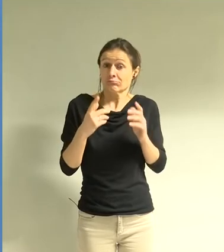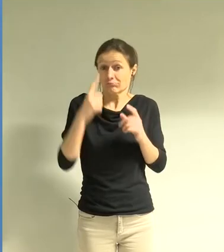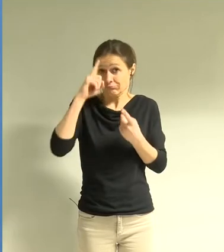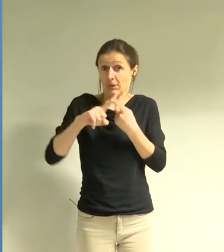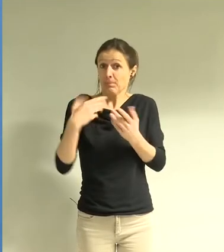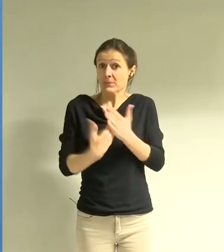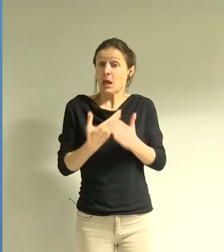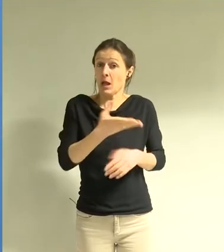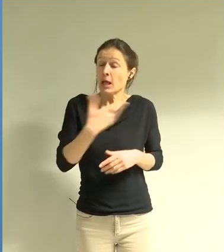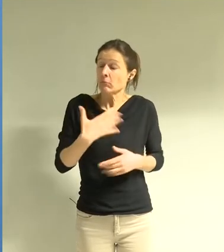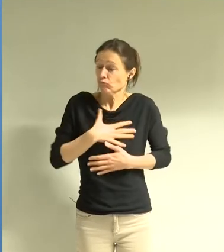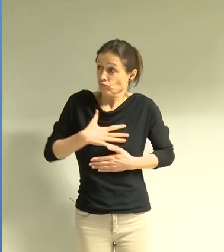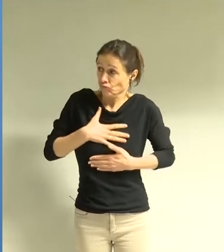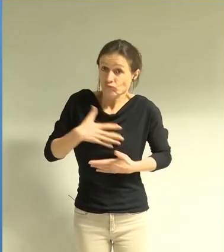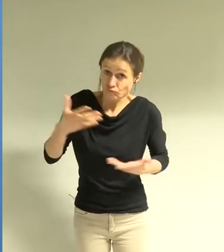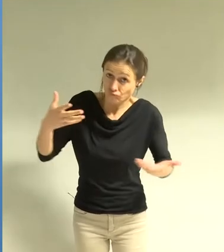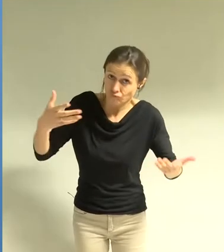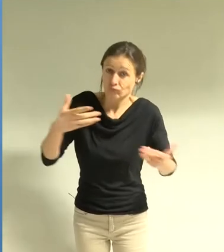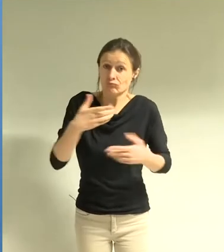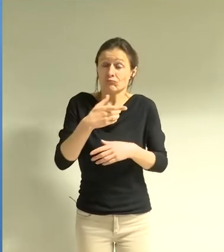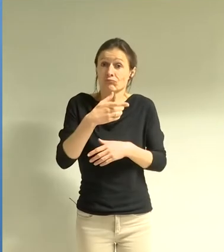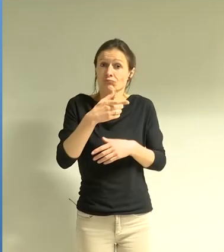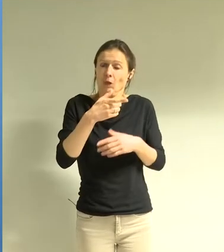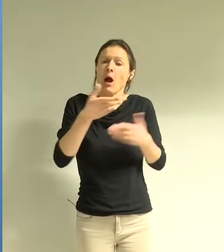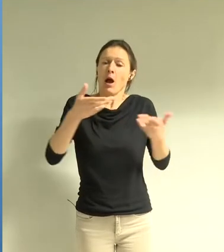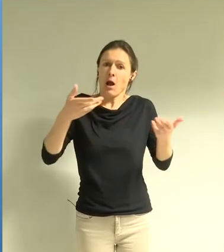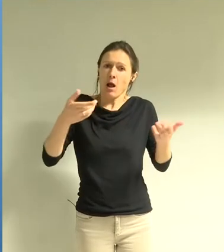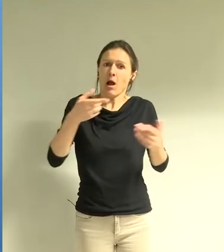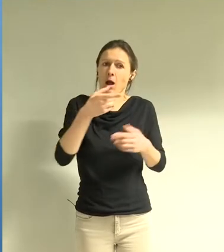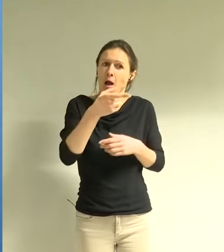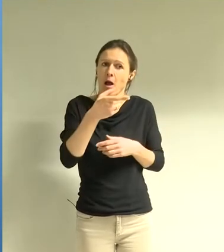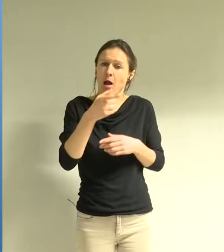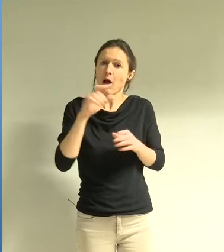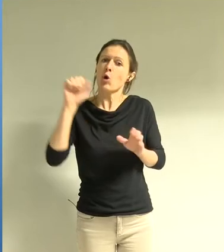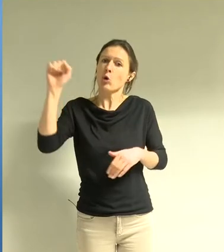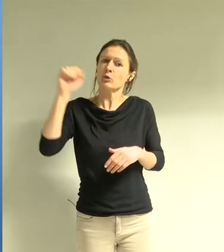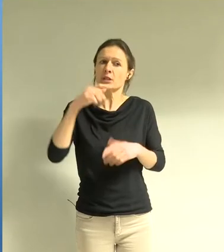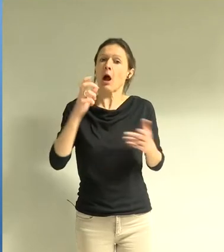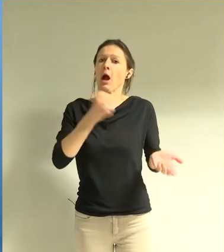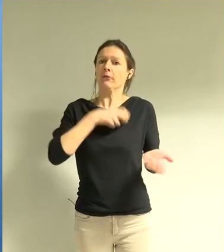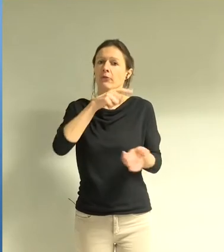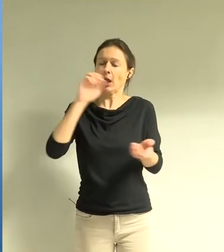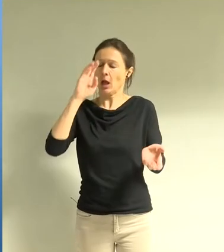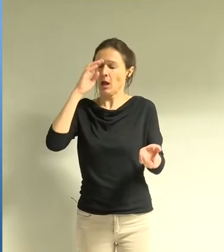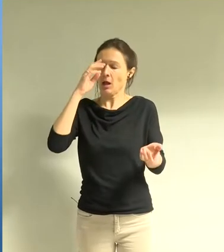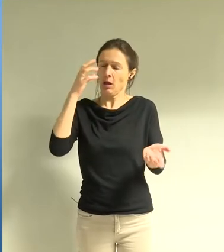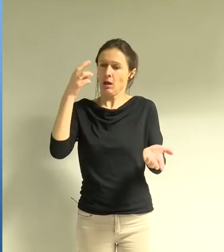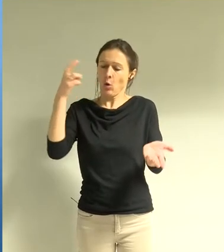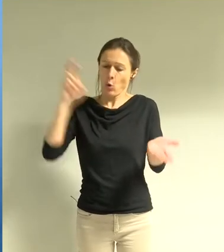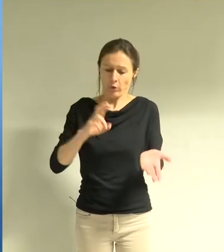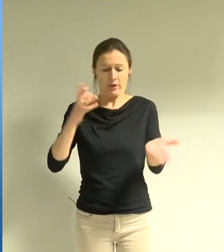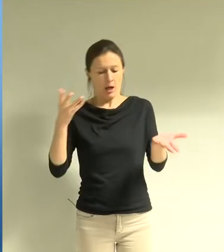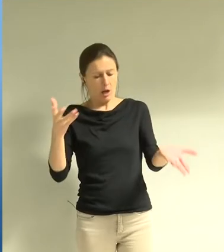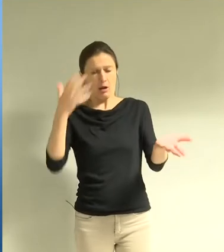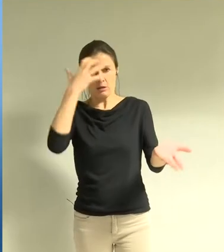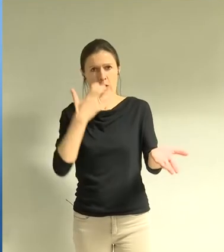nous en sommes heureux elle revient dans des considérations plus plus sérieuses sur ce sujet on